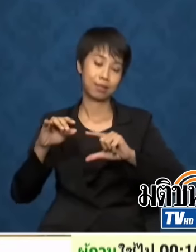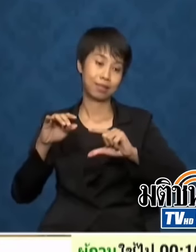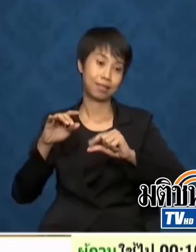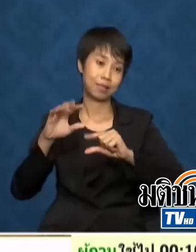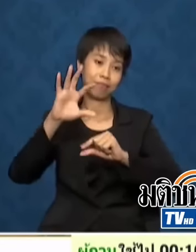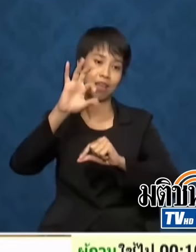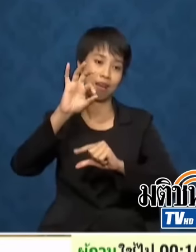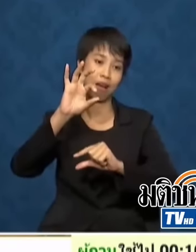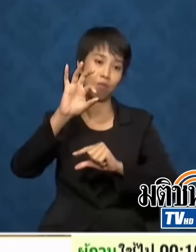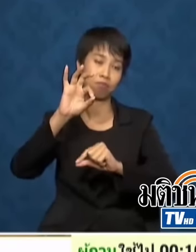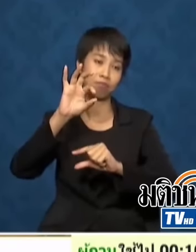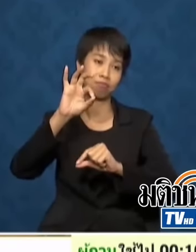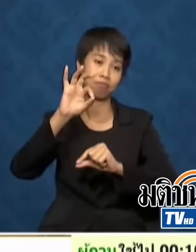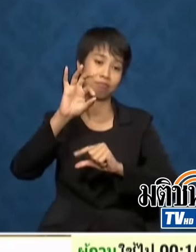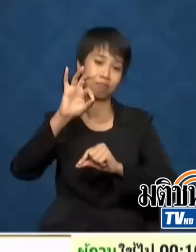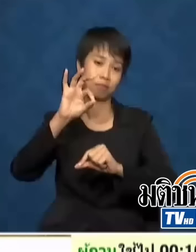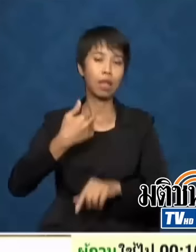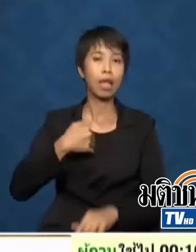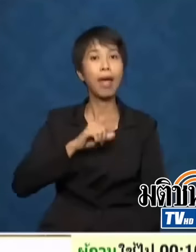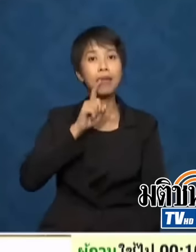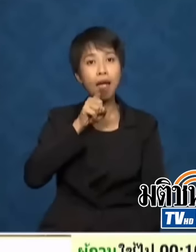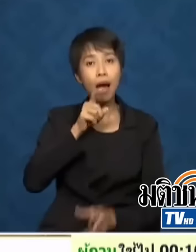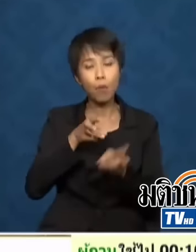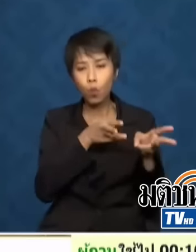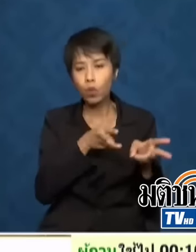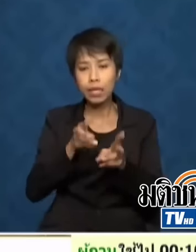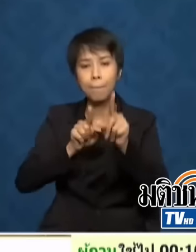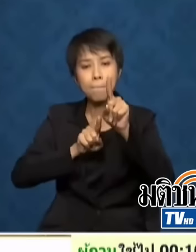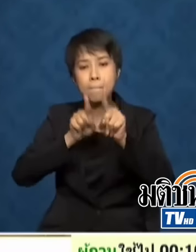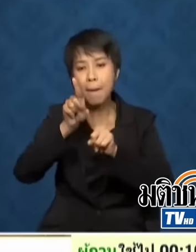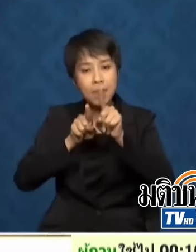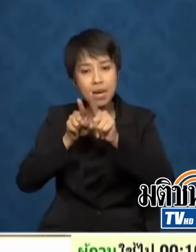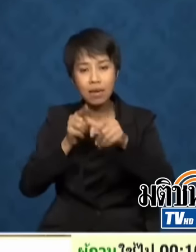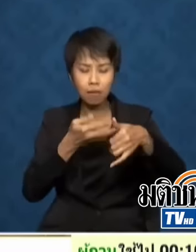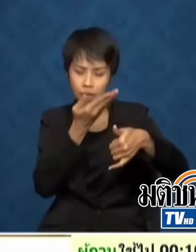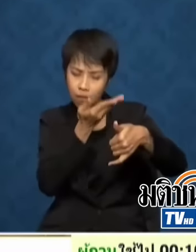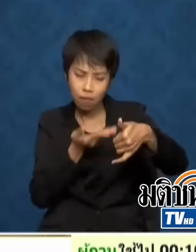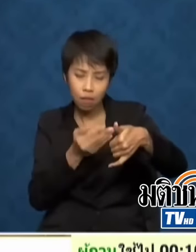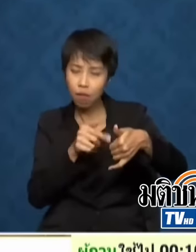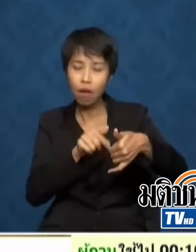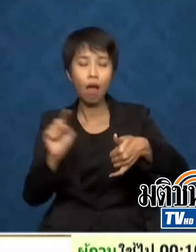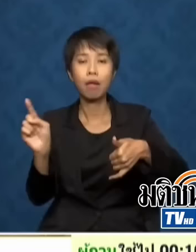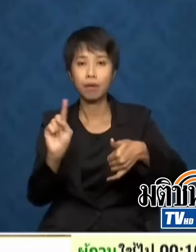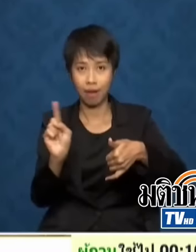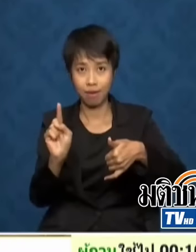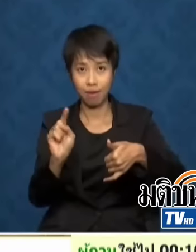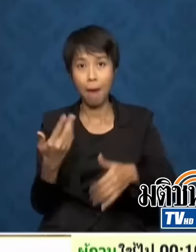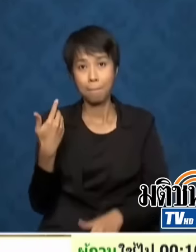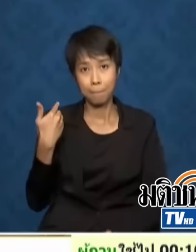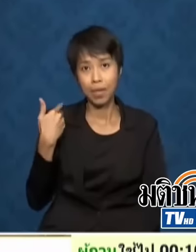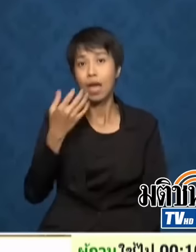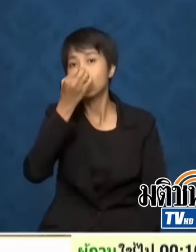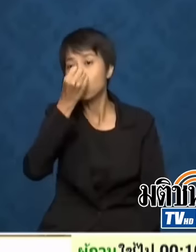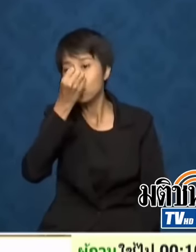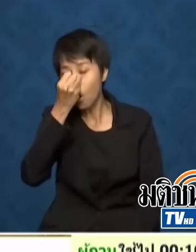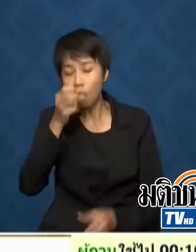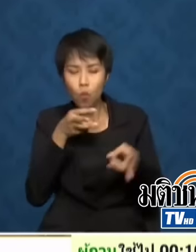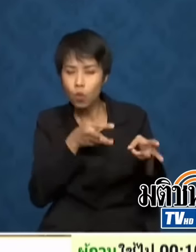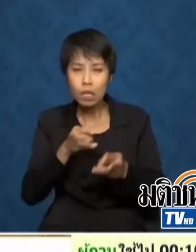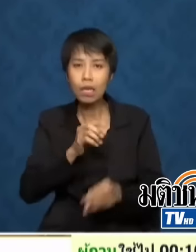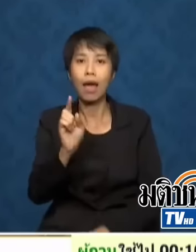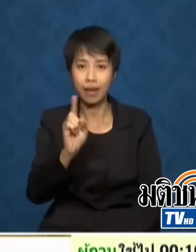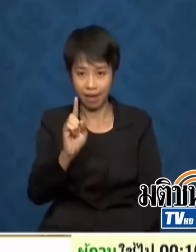แนนท่านมีการประเมินในเรื่องนี้อย่างไรมีการทดสอบอย่างไร